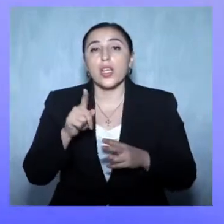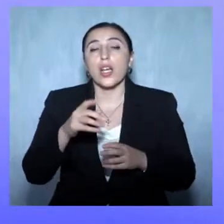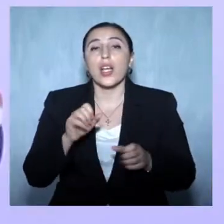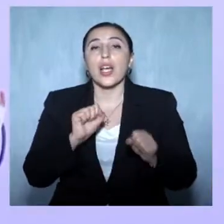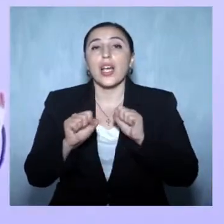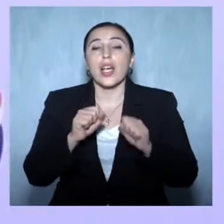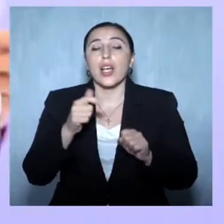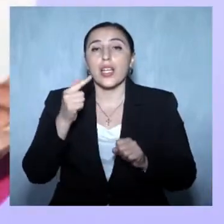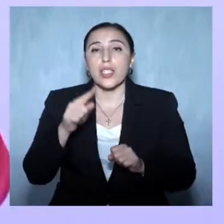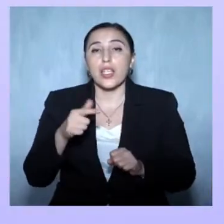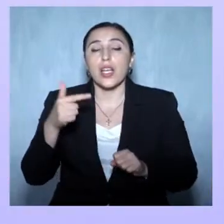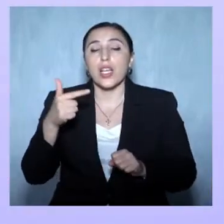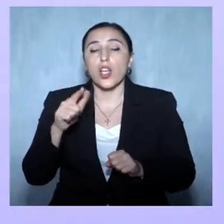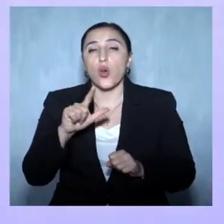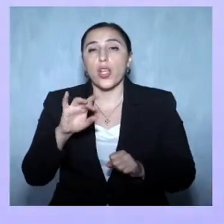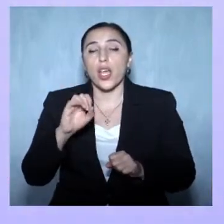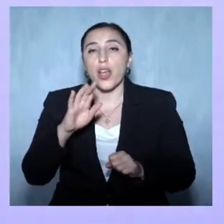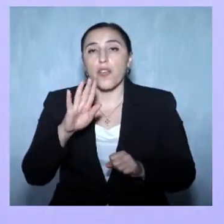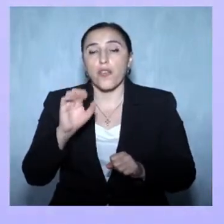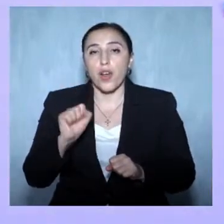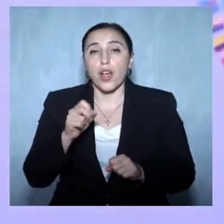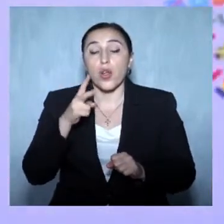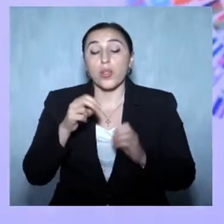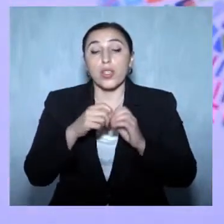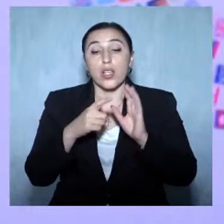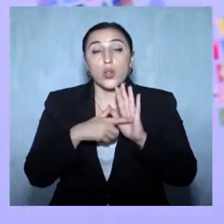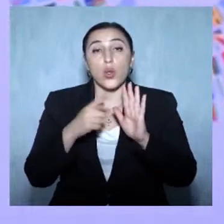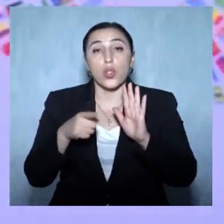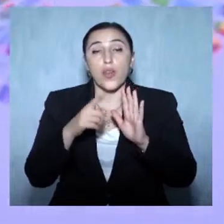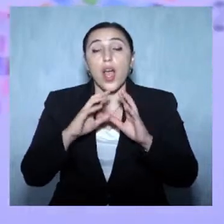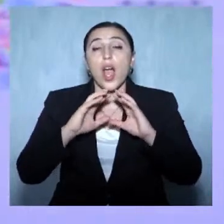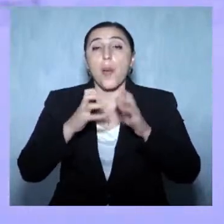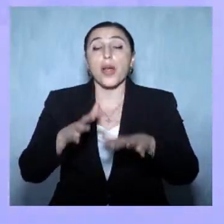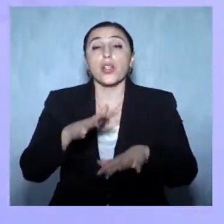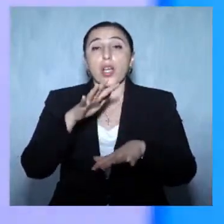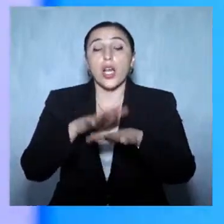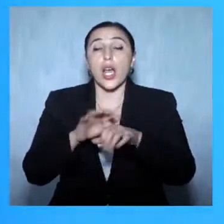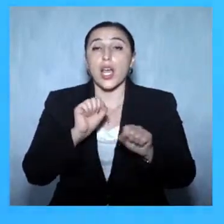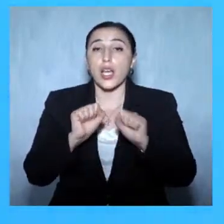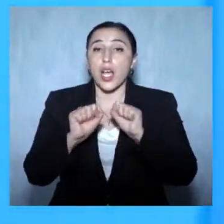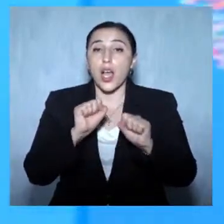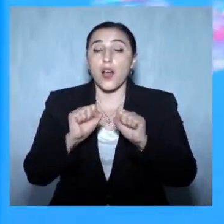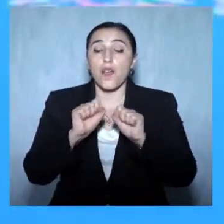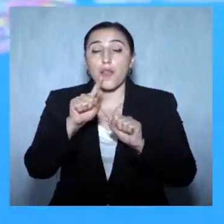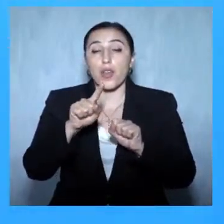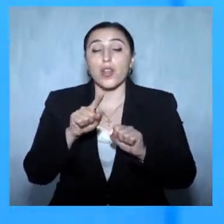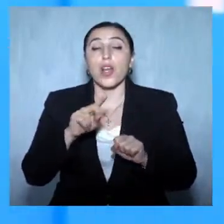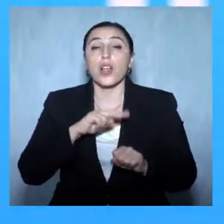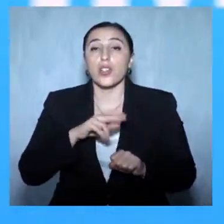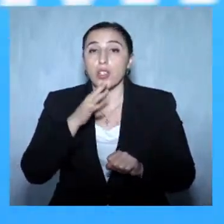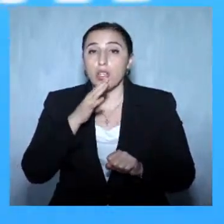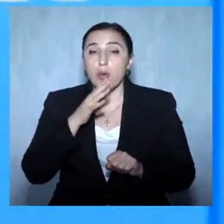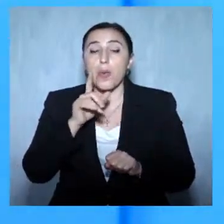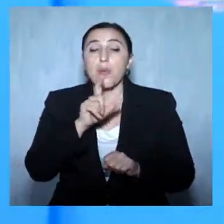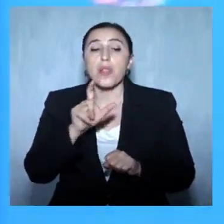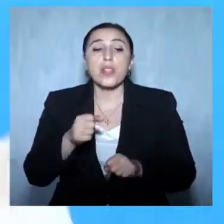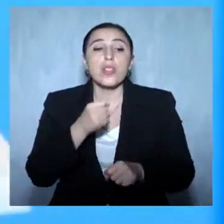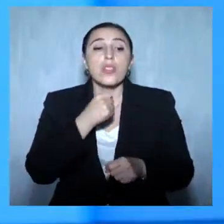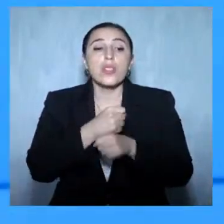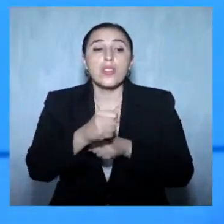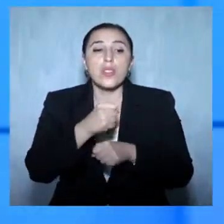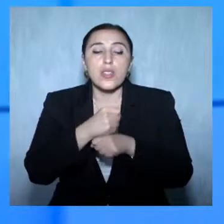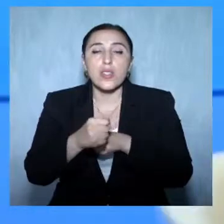Քրիստալինա գեորգիևան 2017-թվականին համաշխարային բանք է ղեկավարի պաշտոնում գենթականների վրա ճնշում